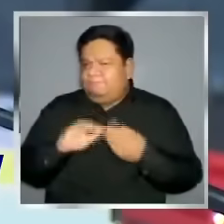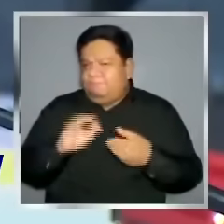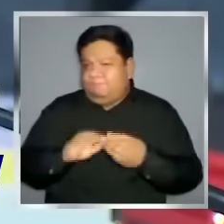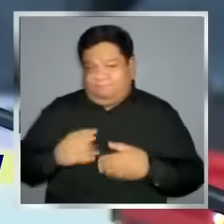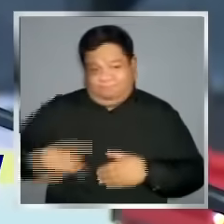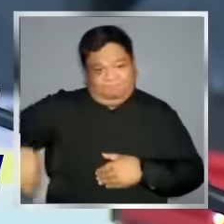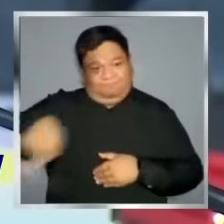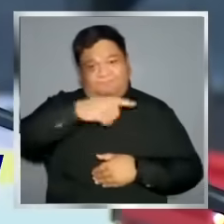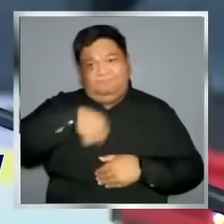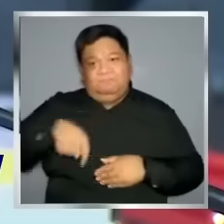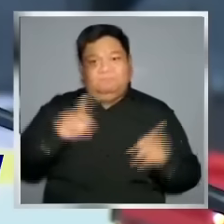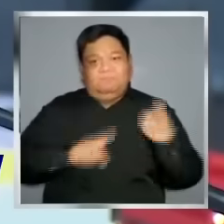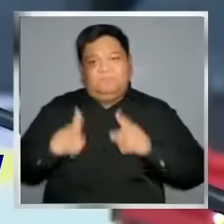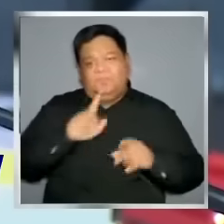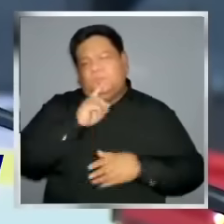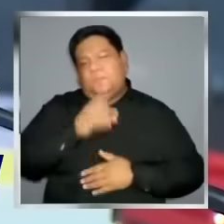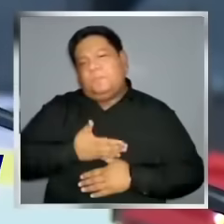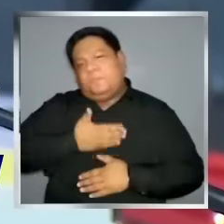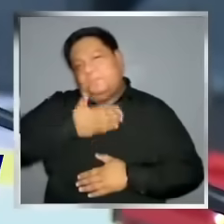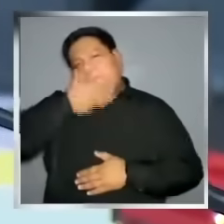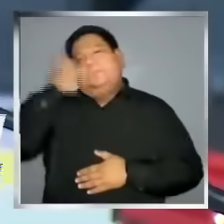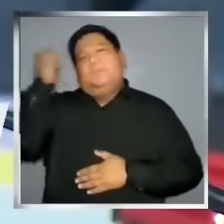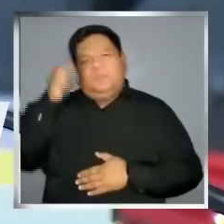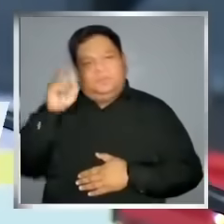best assets.